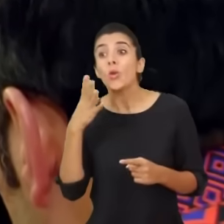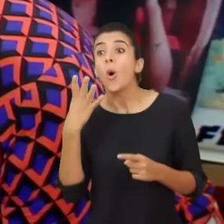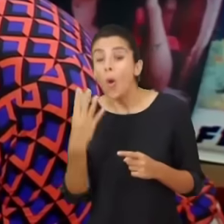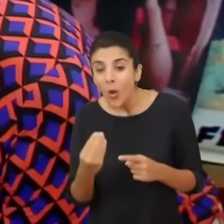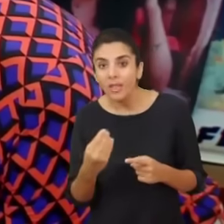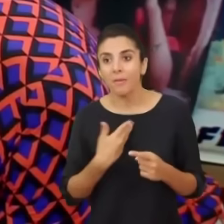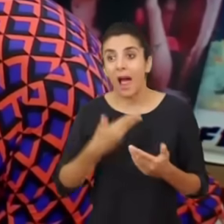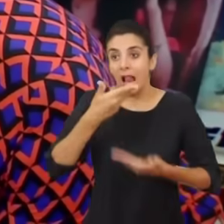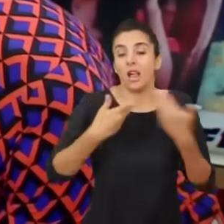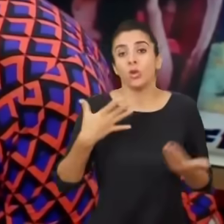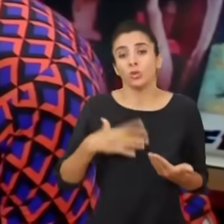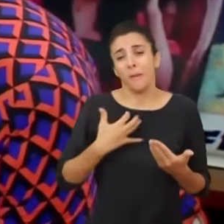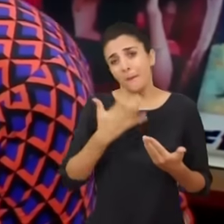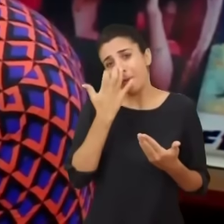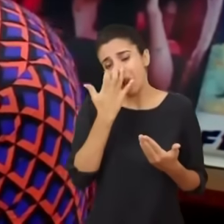yani.